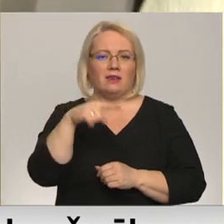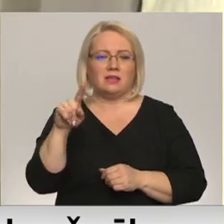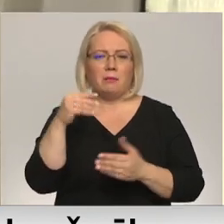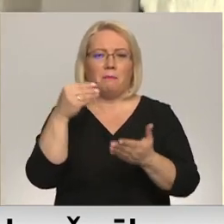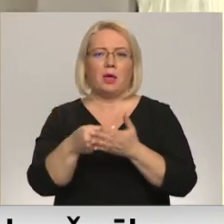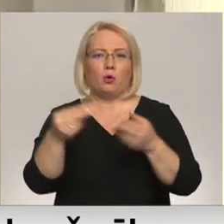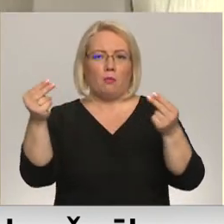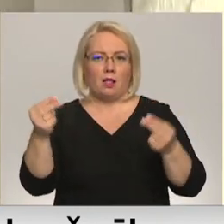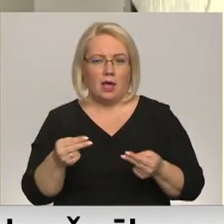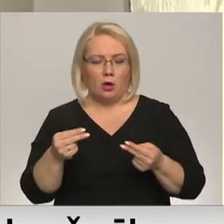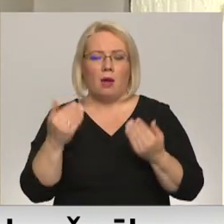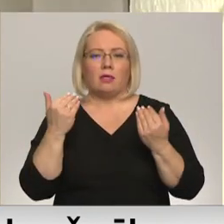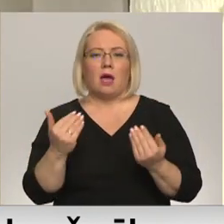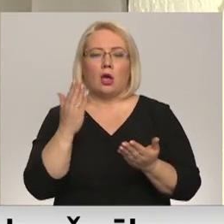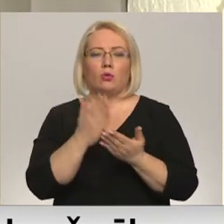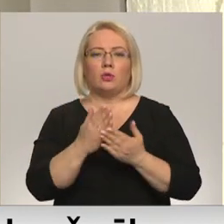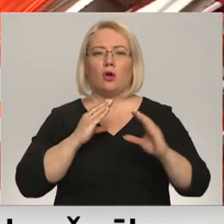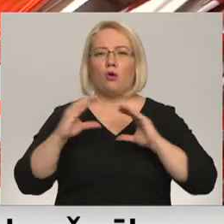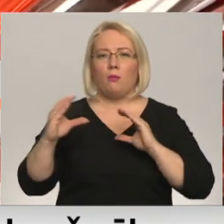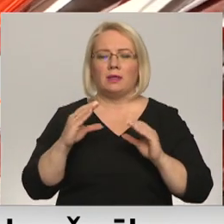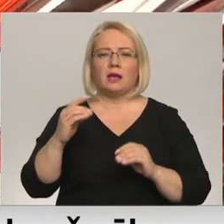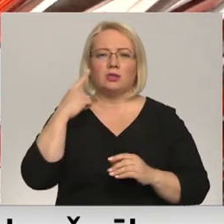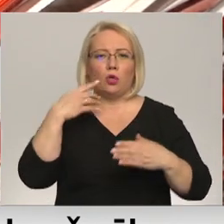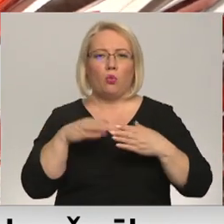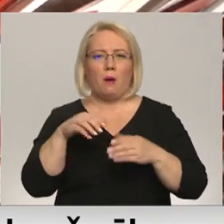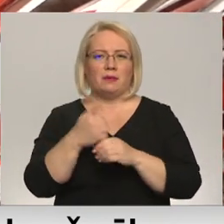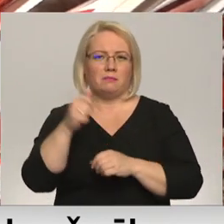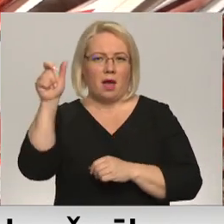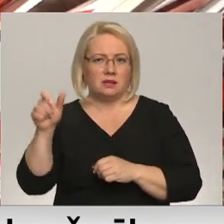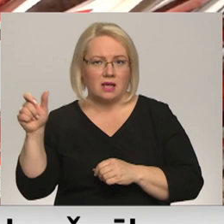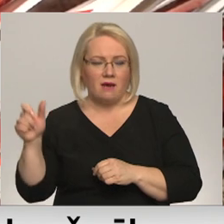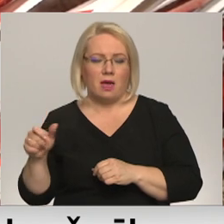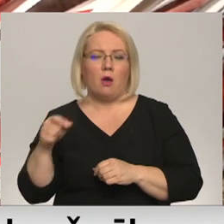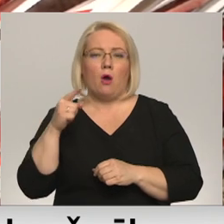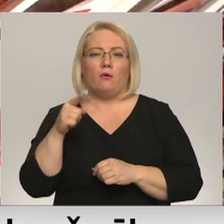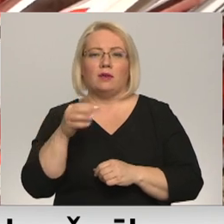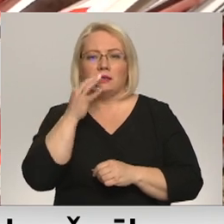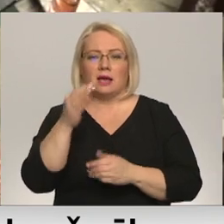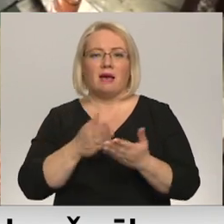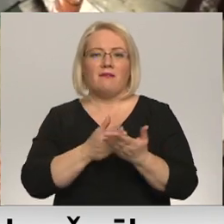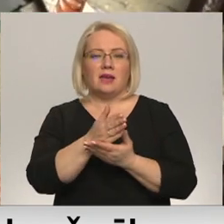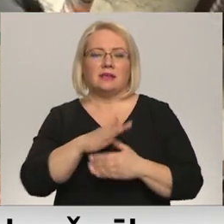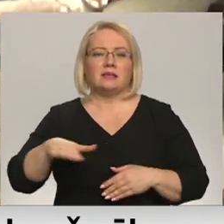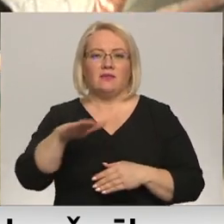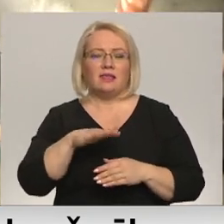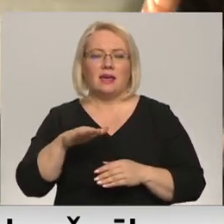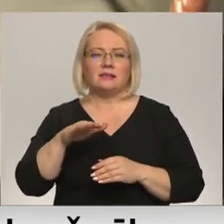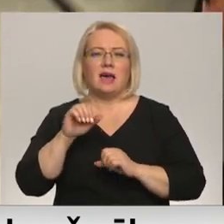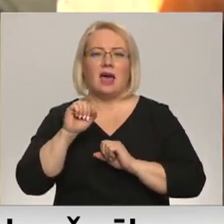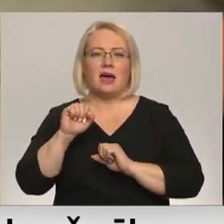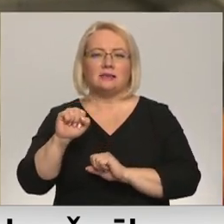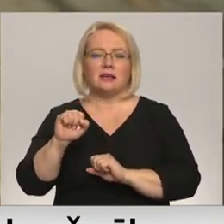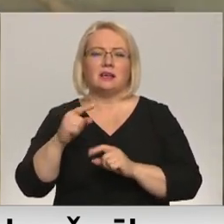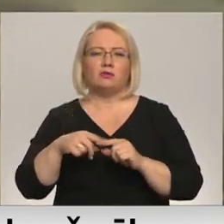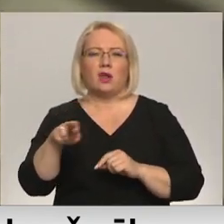Patreiz turpinās komunikācijas ar domas pārstāvjiem un mājas iedzīvotājiem. Viņu advokāts Steinbaks TV Kurzemē pastāst, ka vērsies Vides aizsardzības un reģionālās attīstības ministrijā